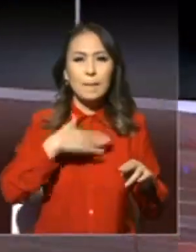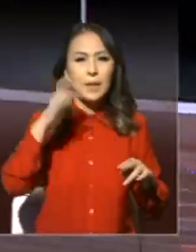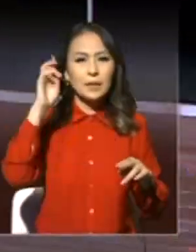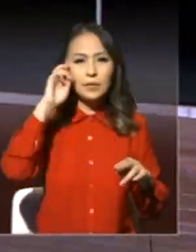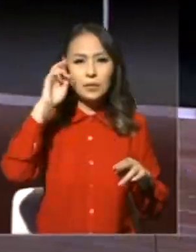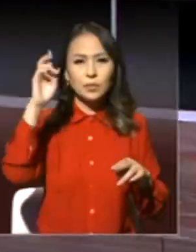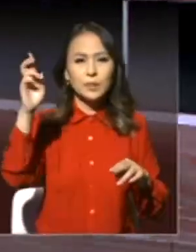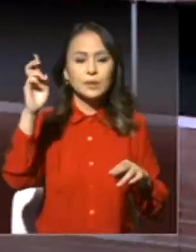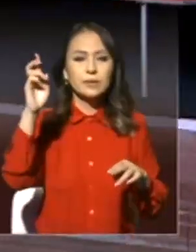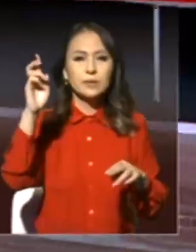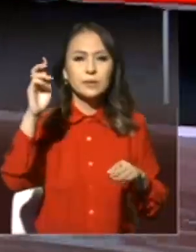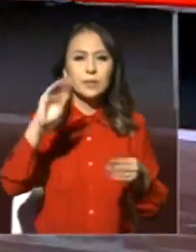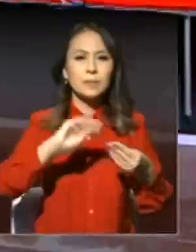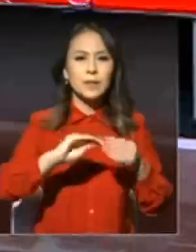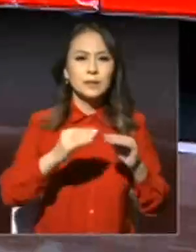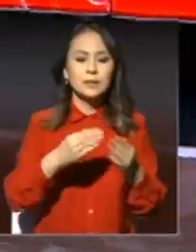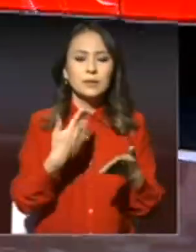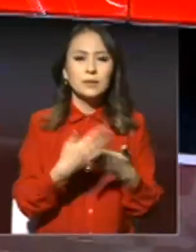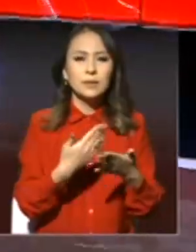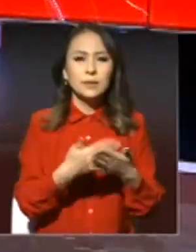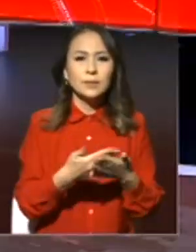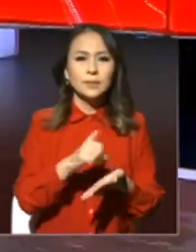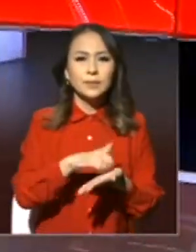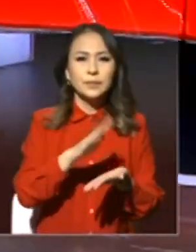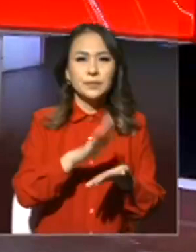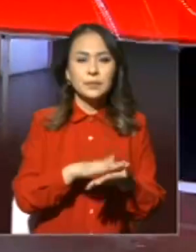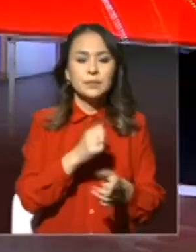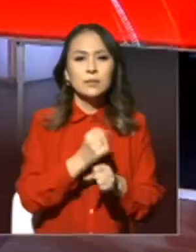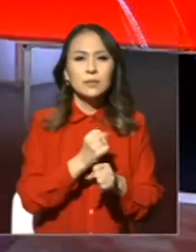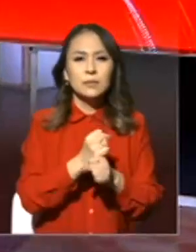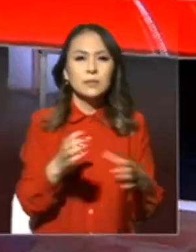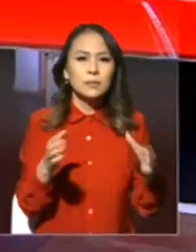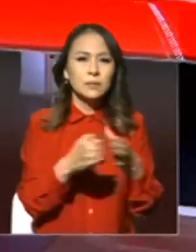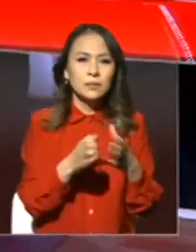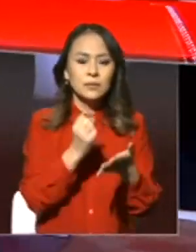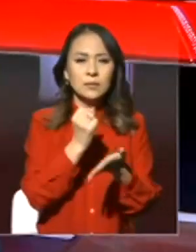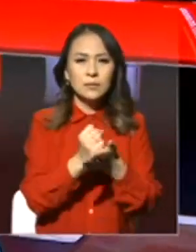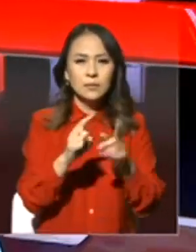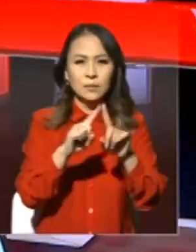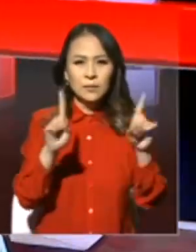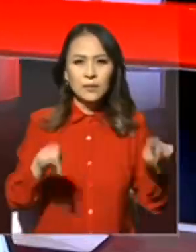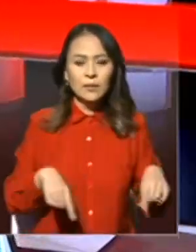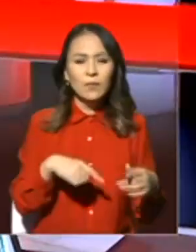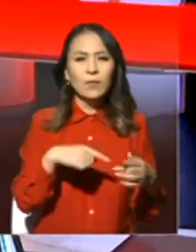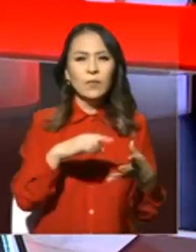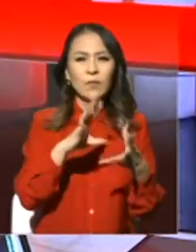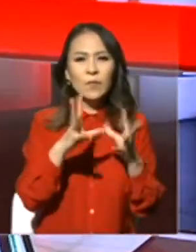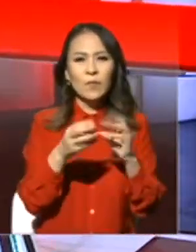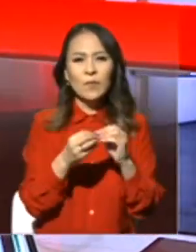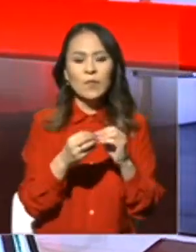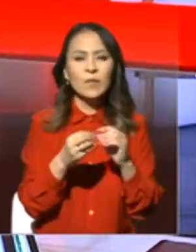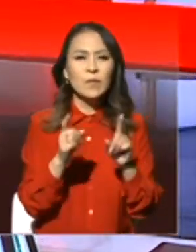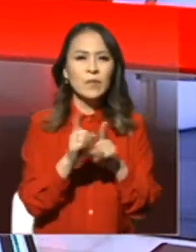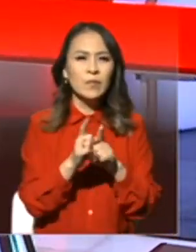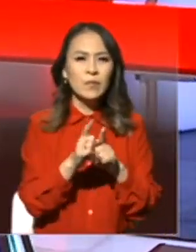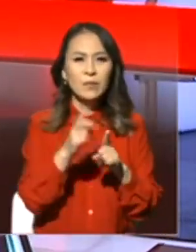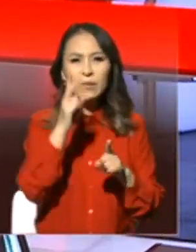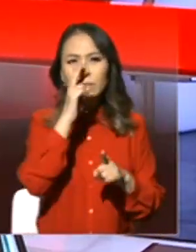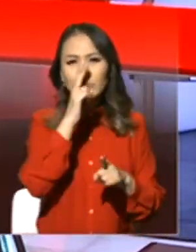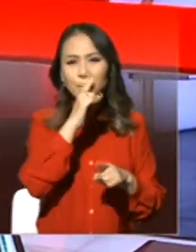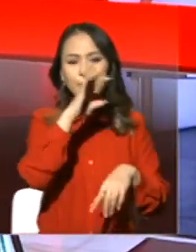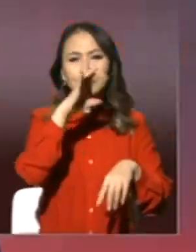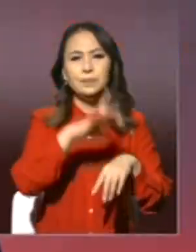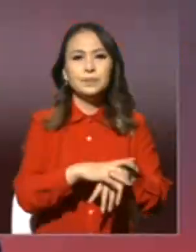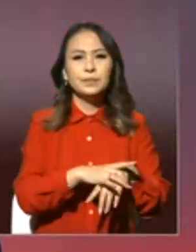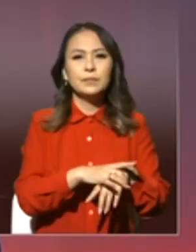билікке мәселен жаңағы көтерме сауда жасайтын компанияларға лицензия беру түкке тұрмайтын нәрсе. Яғни бұл жерде субъективті